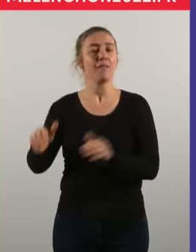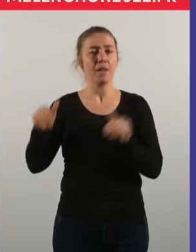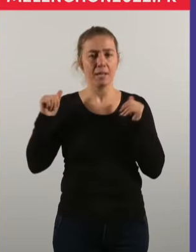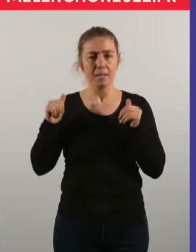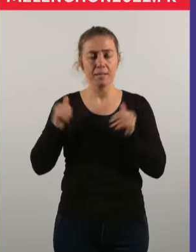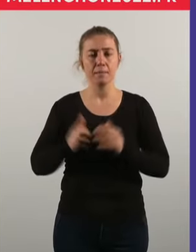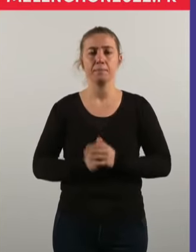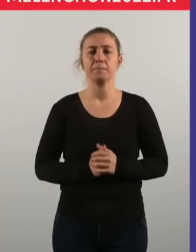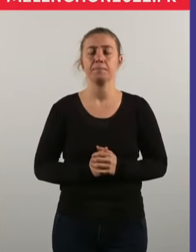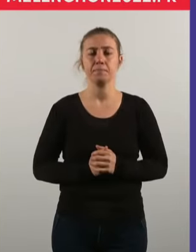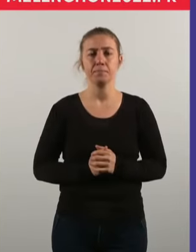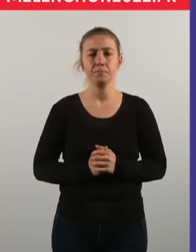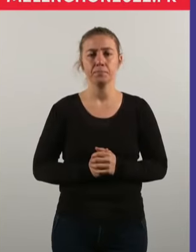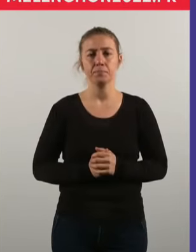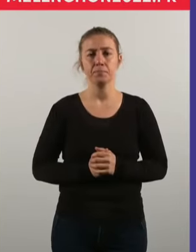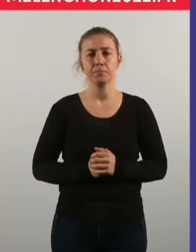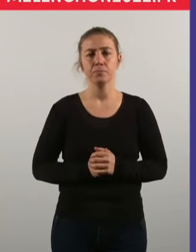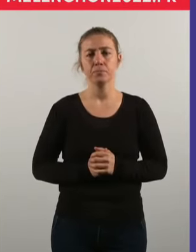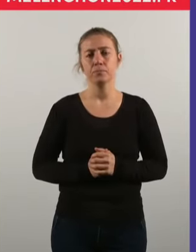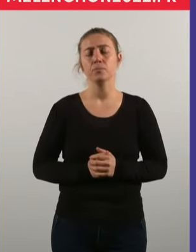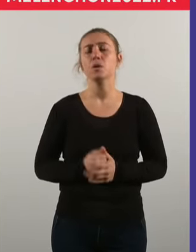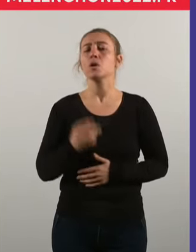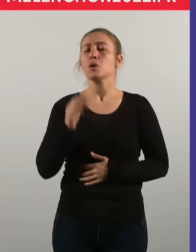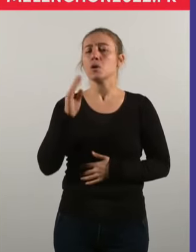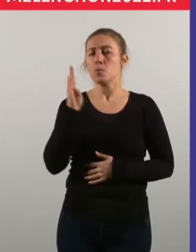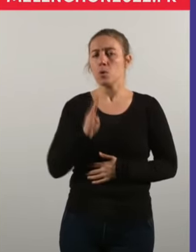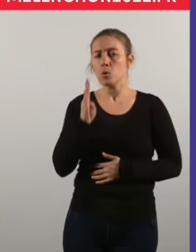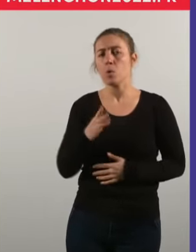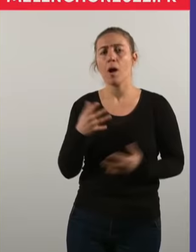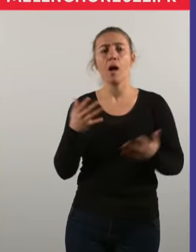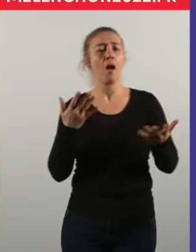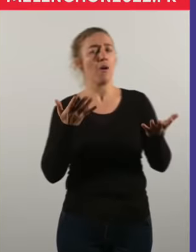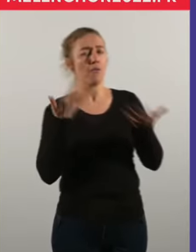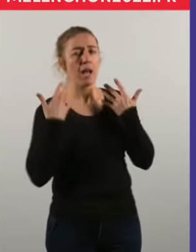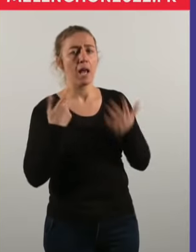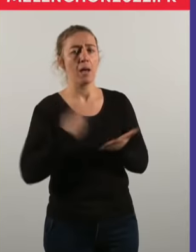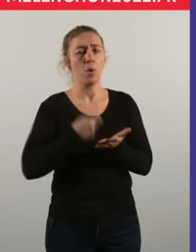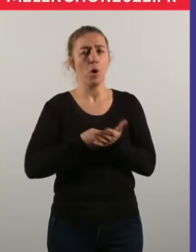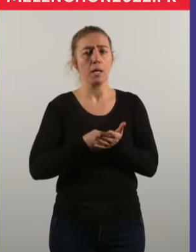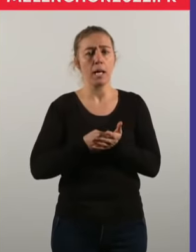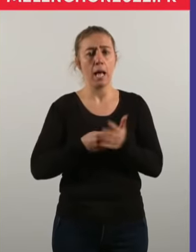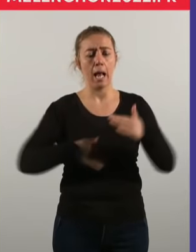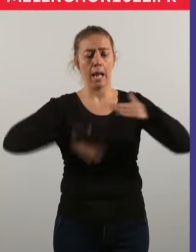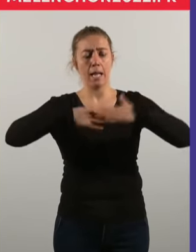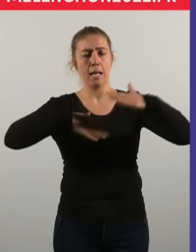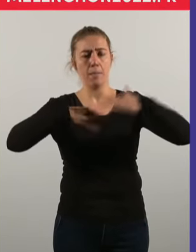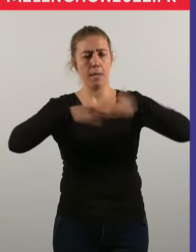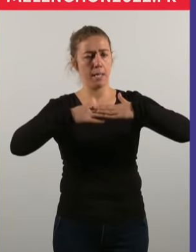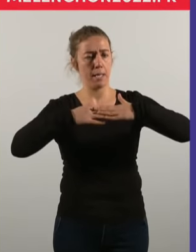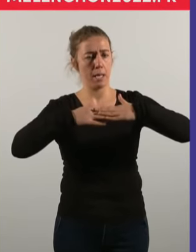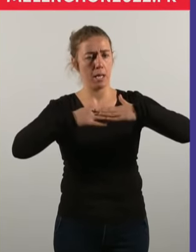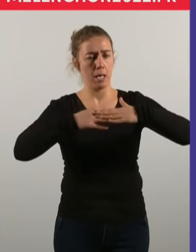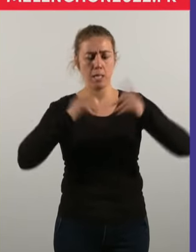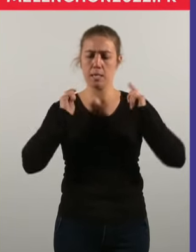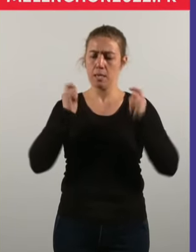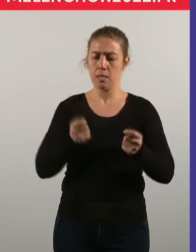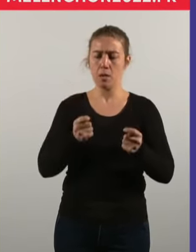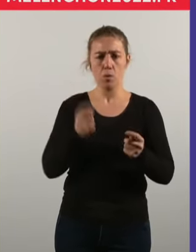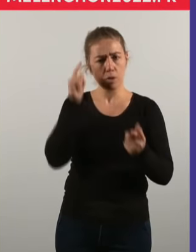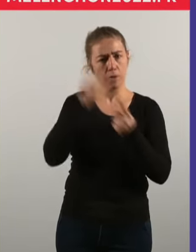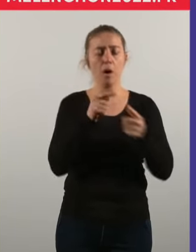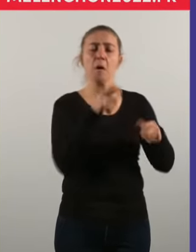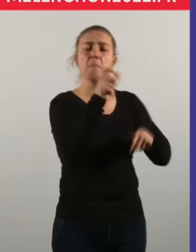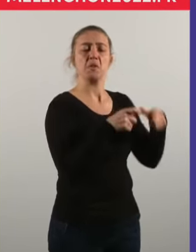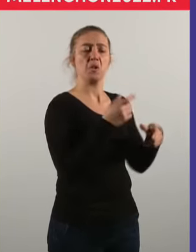Il faut une stricte limitation des frais bancaires qui empêche que tel détique certains accumulent